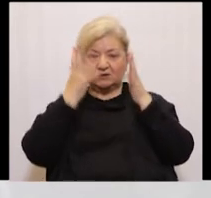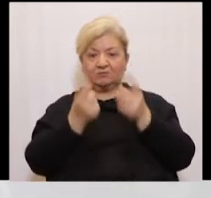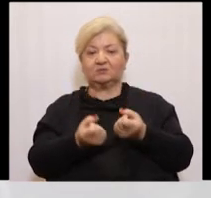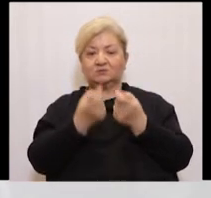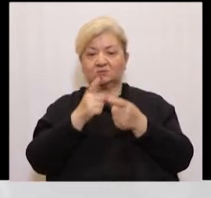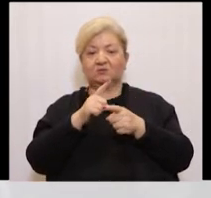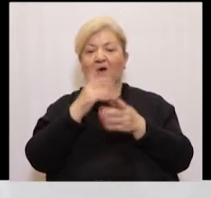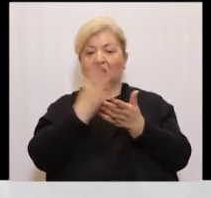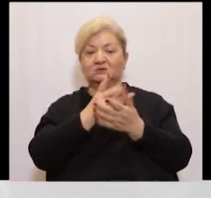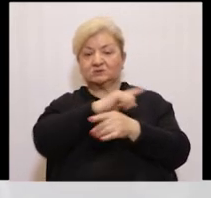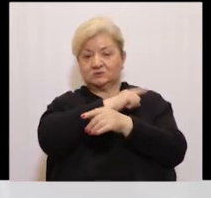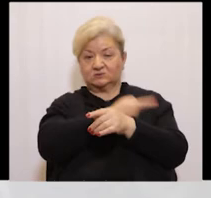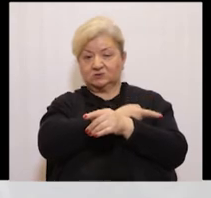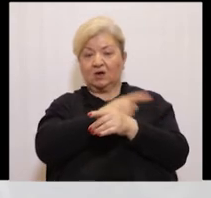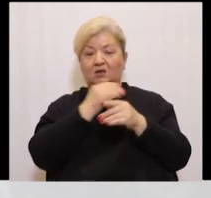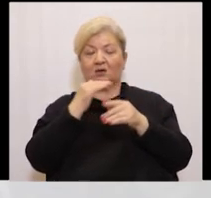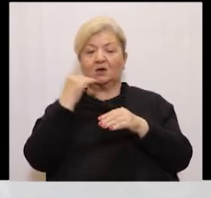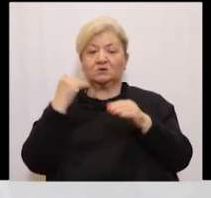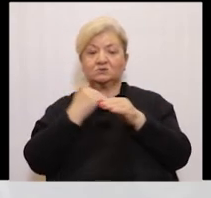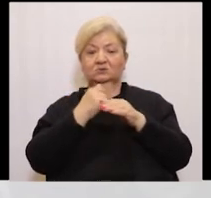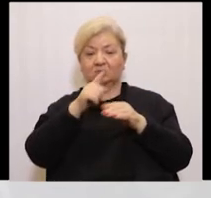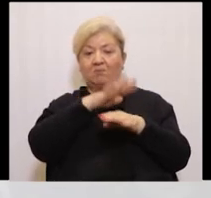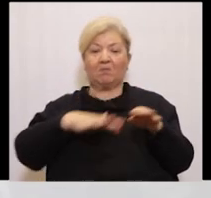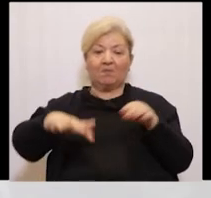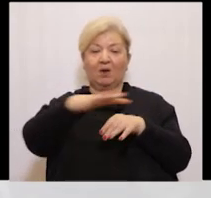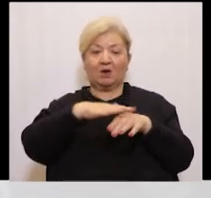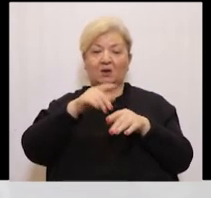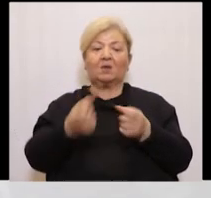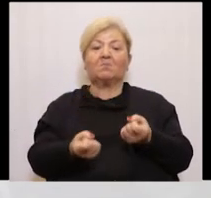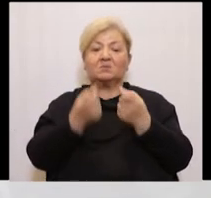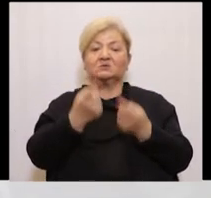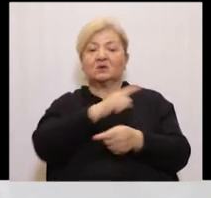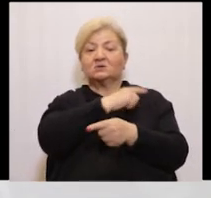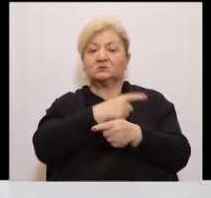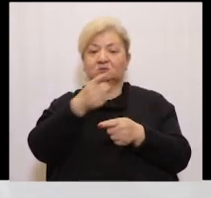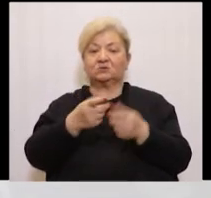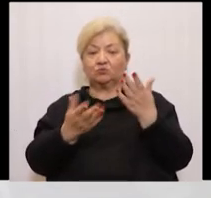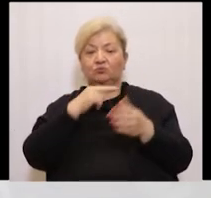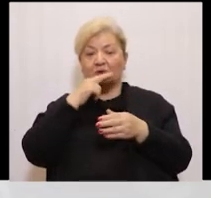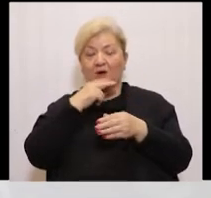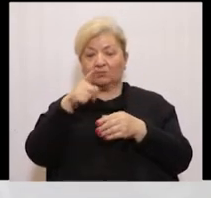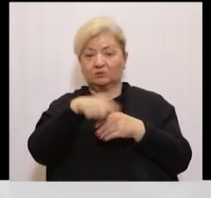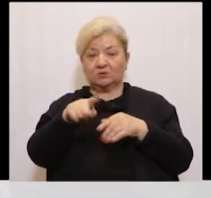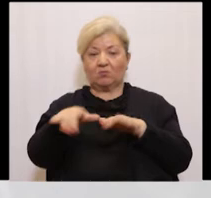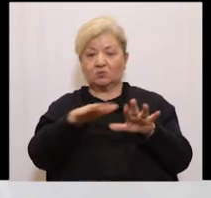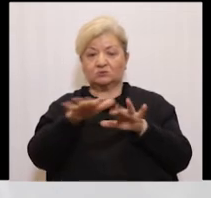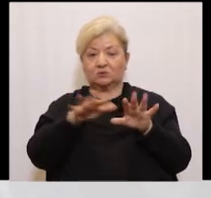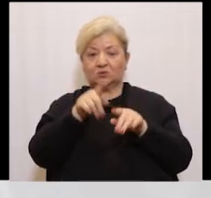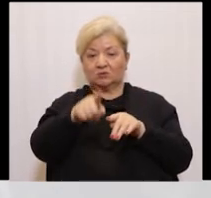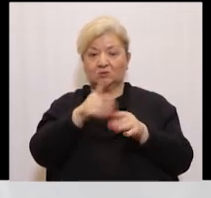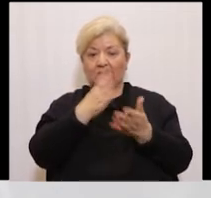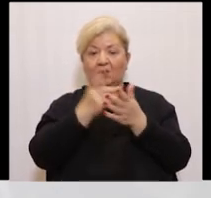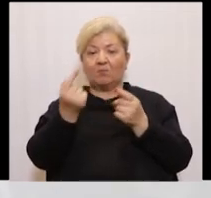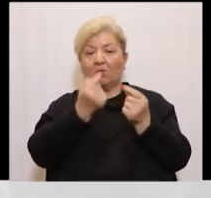ჩვენ ვიცით, რომ არის ძალა შეფარდებული ფართობთან, მაგრამ ეს ძალა საიდან მოდის? თუ დააკვირდებით ამ მოძრაობას, ხედავთ, რომ ეს